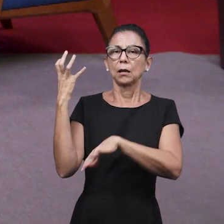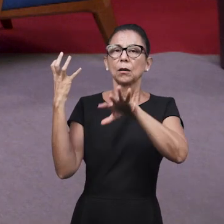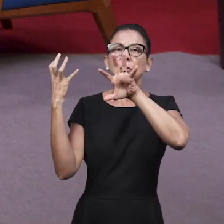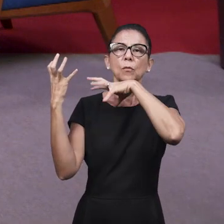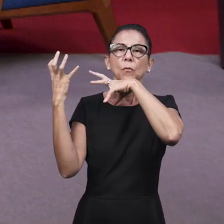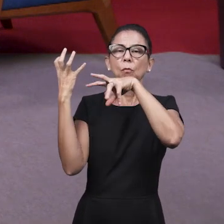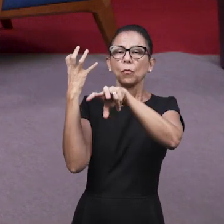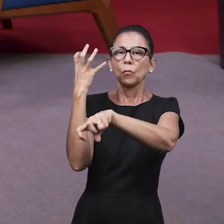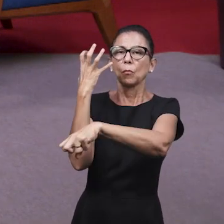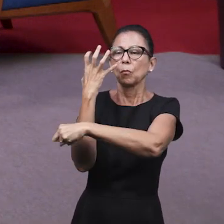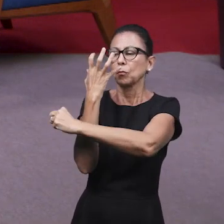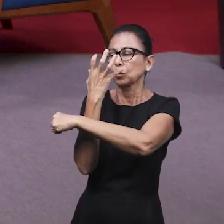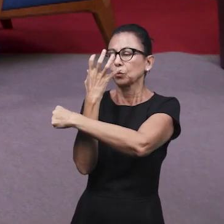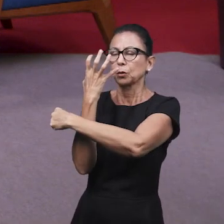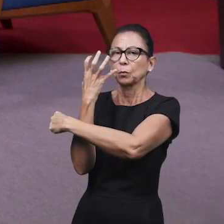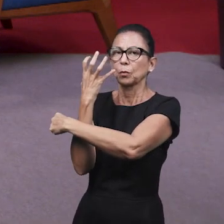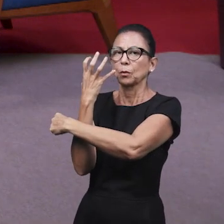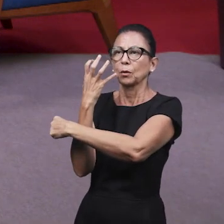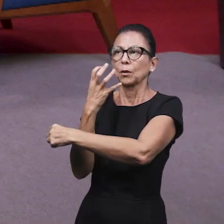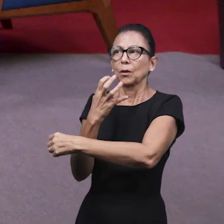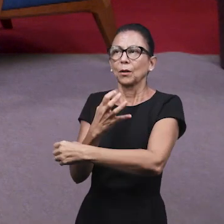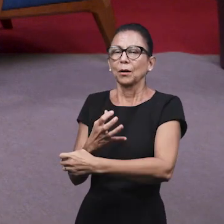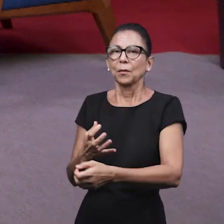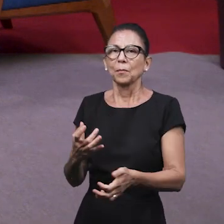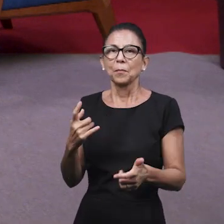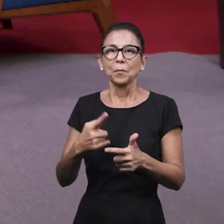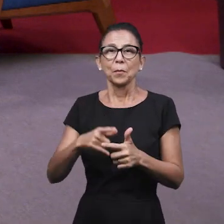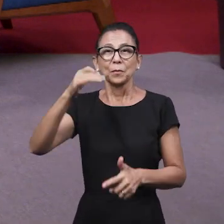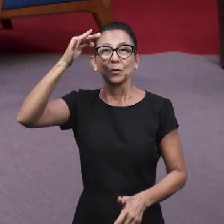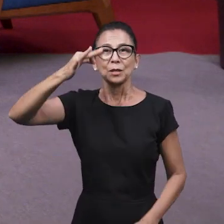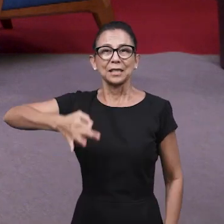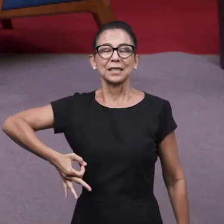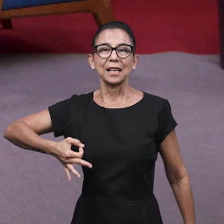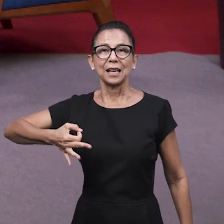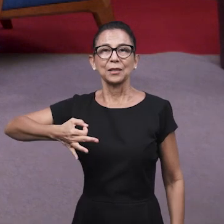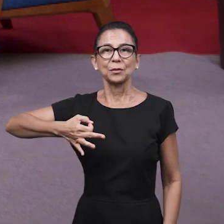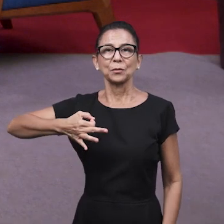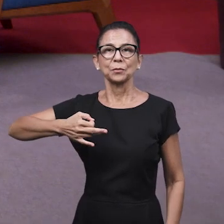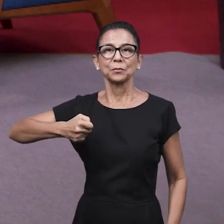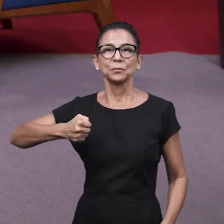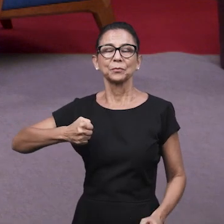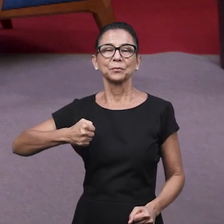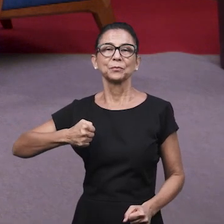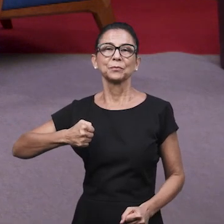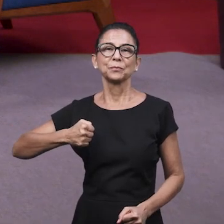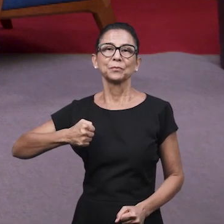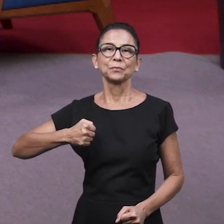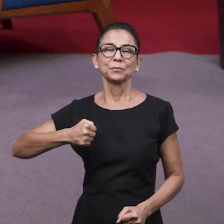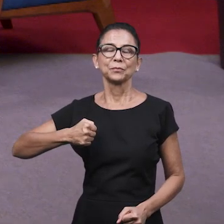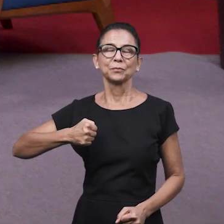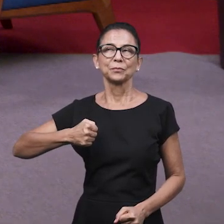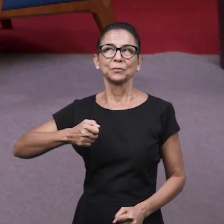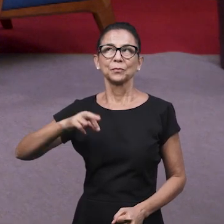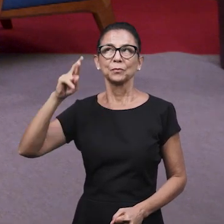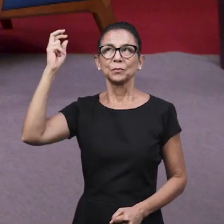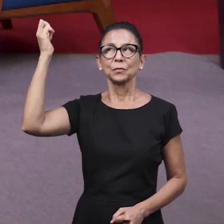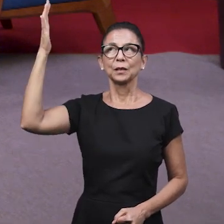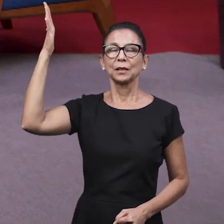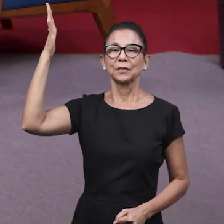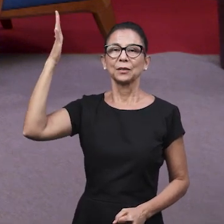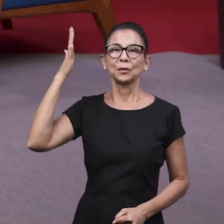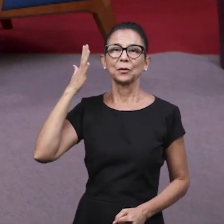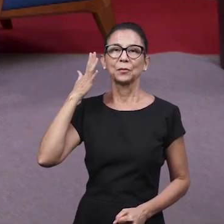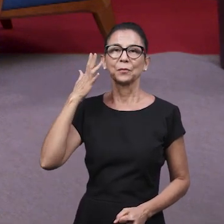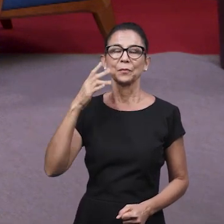alors, donc au bon moment, il a été révélé. Donc le mystère du projet de